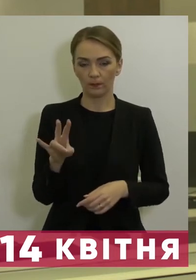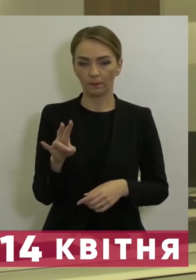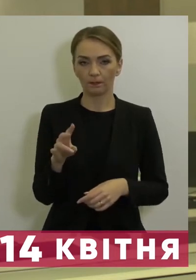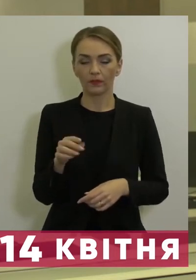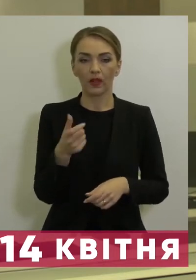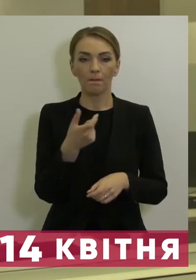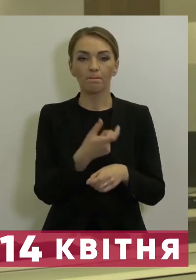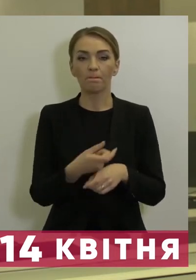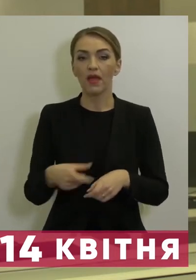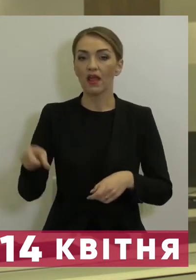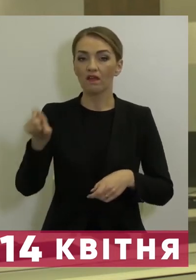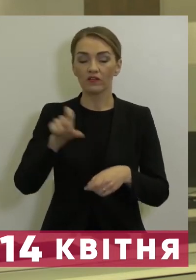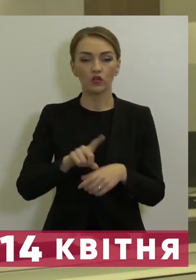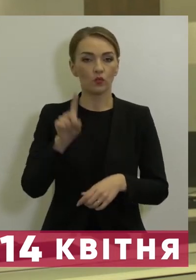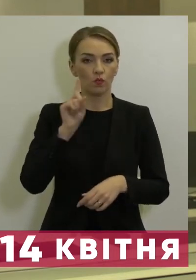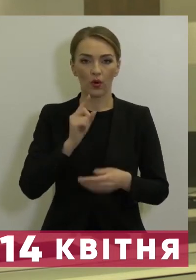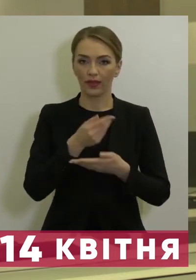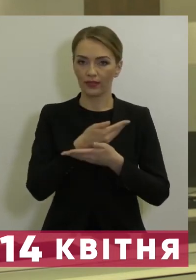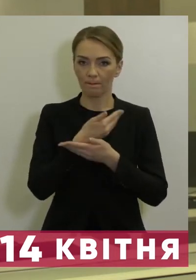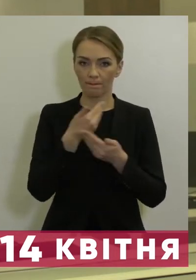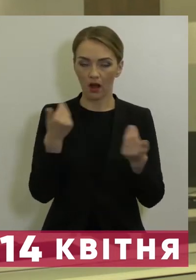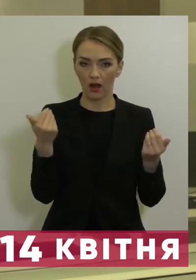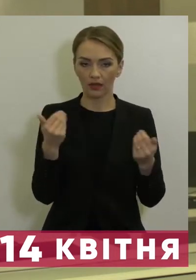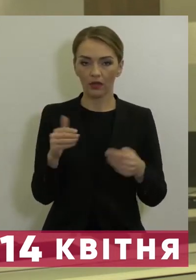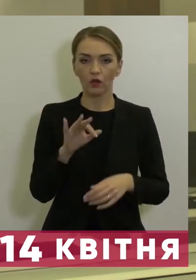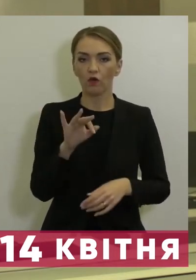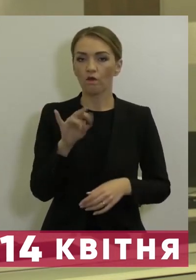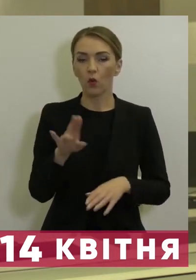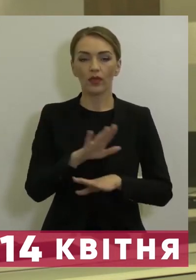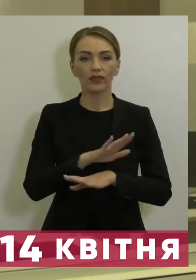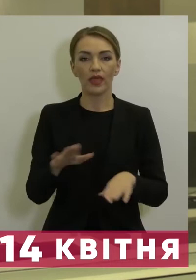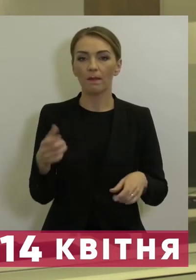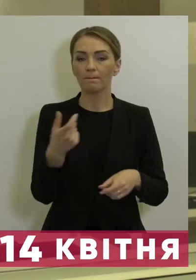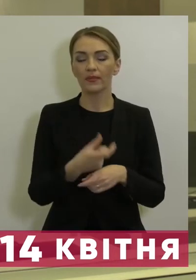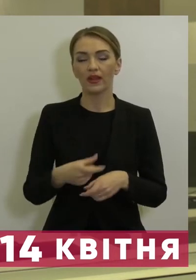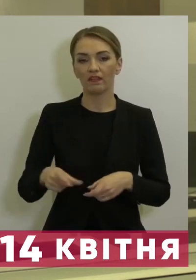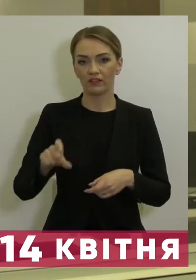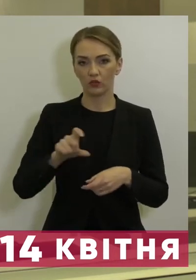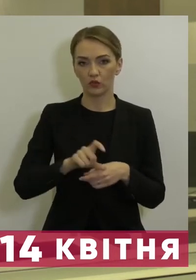Перевищень поки немає. Фон не перевищує